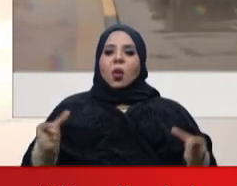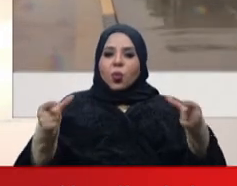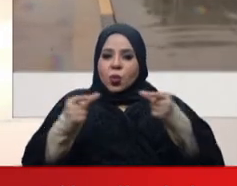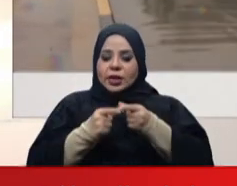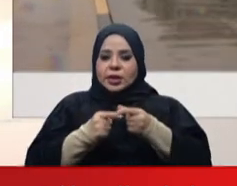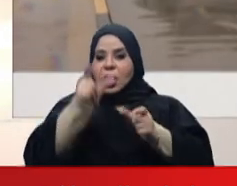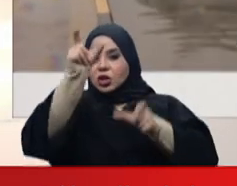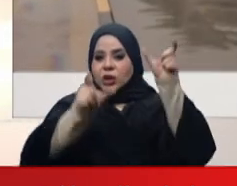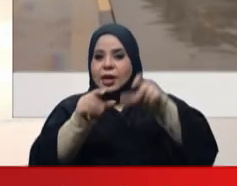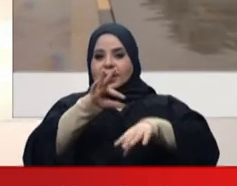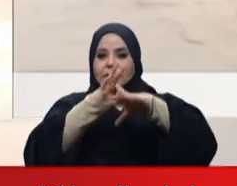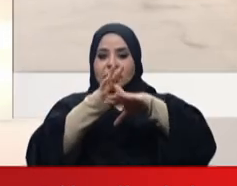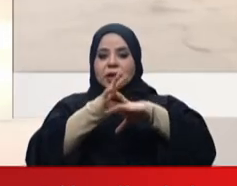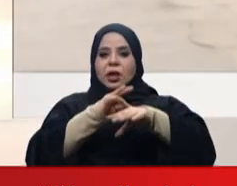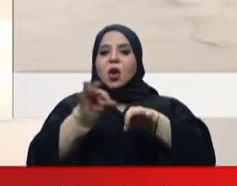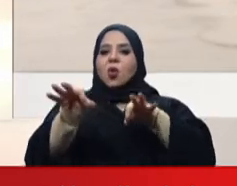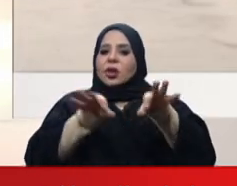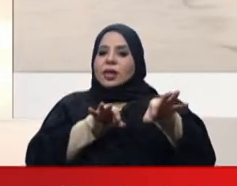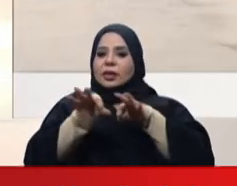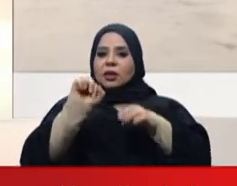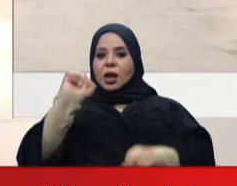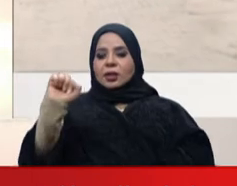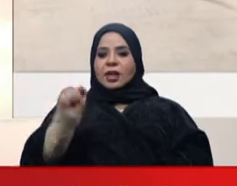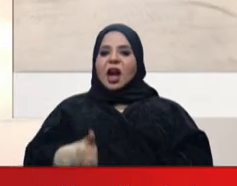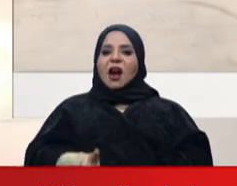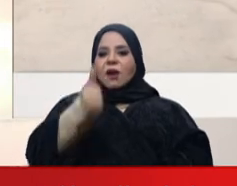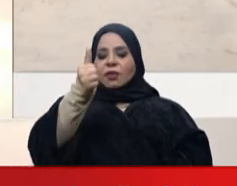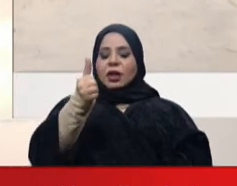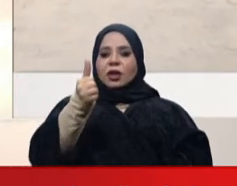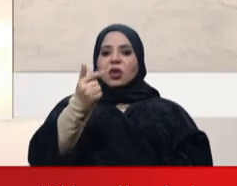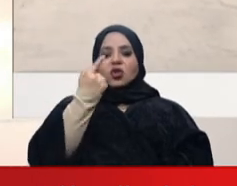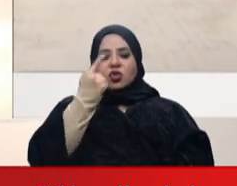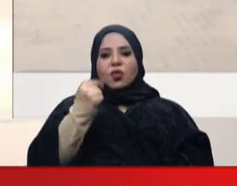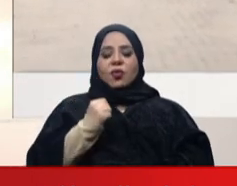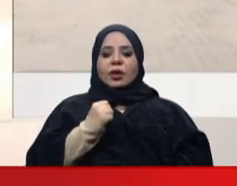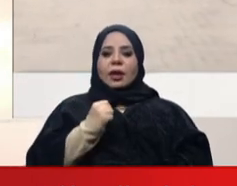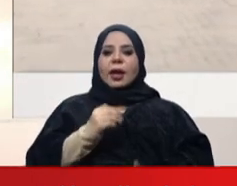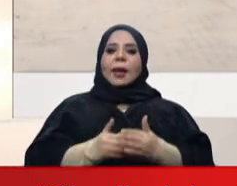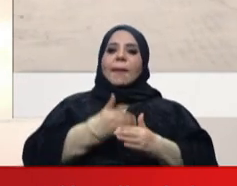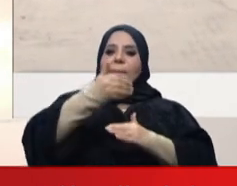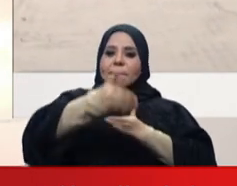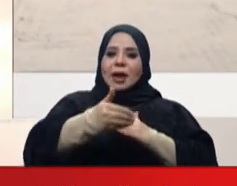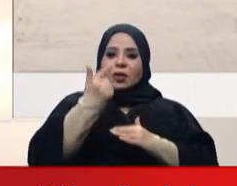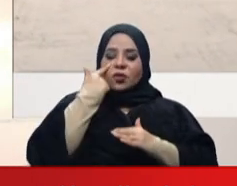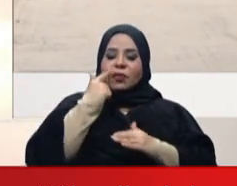والمعدات وتخصيصها بشكل أمثل حسب الاعتمادات المالية المتوفرة لدى الوزارة.